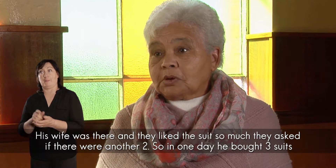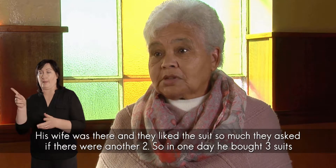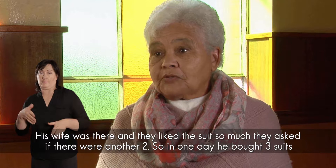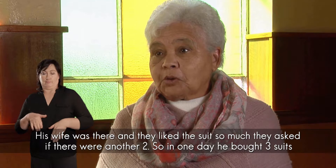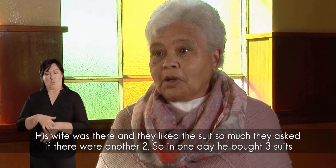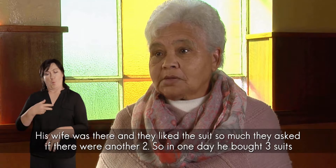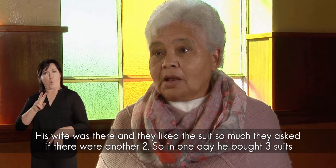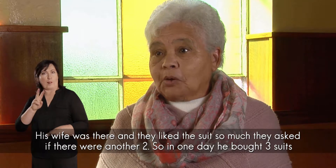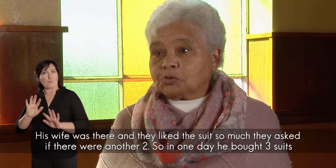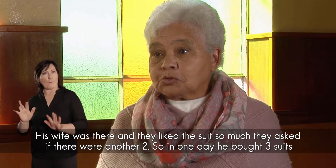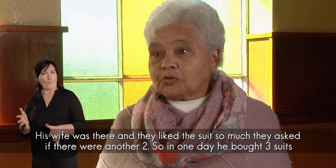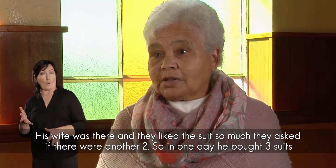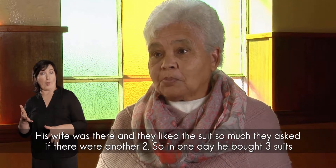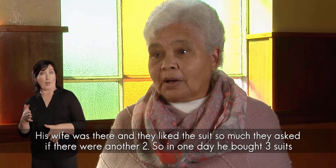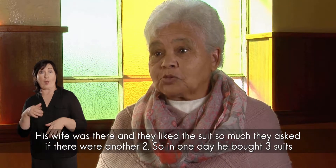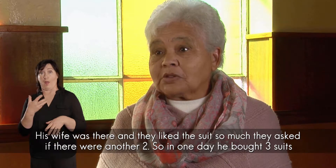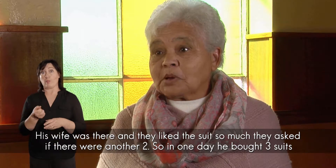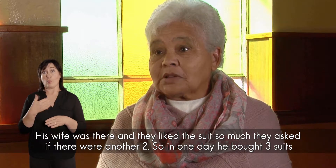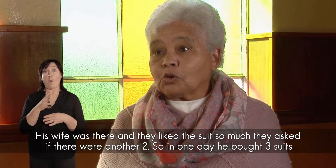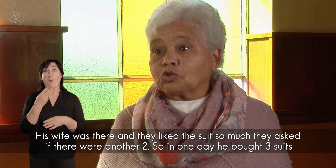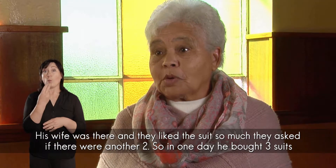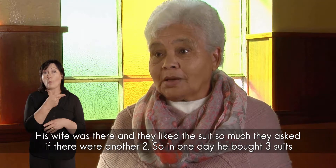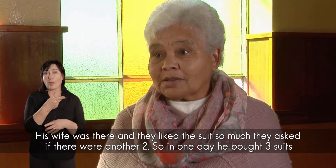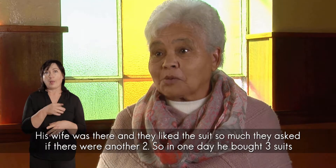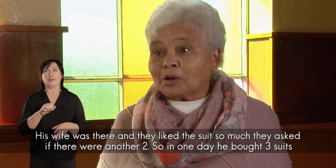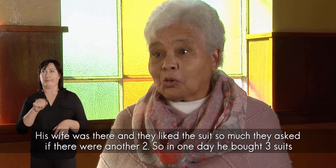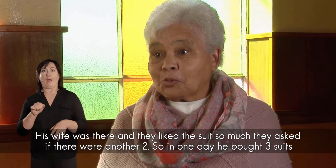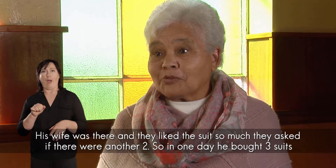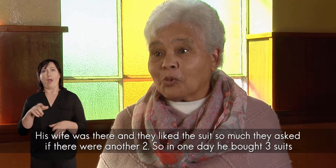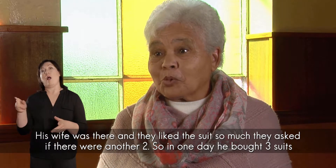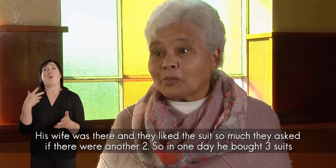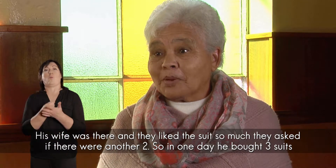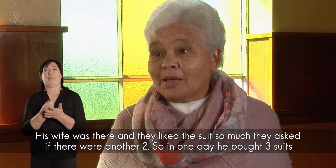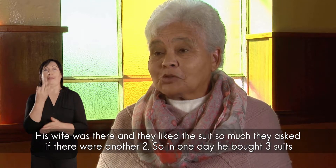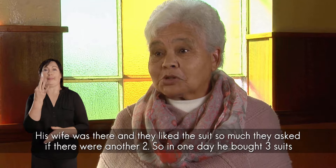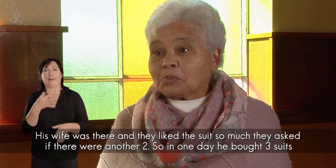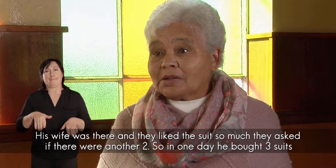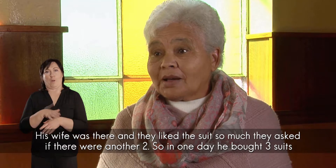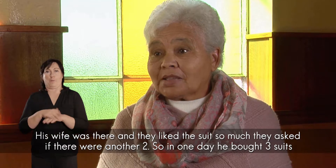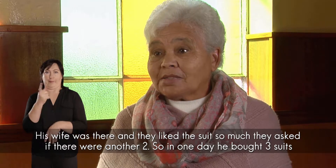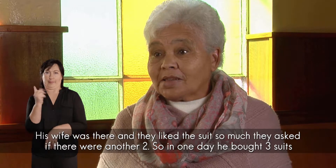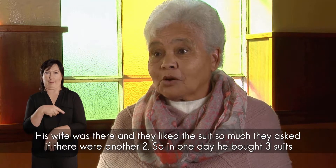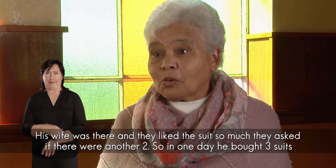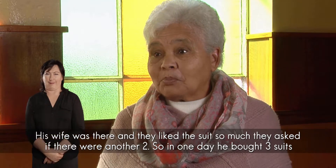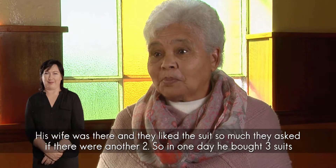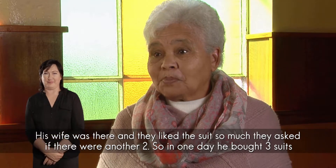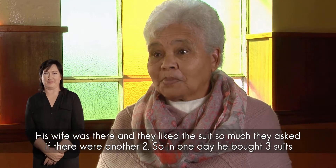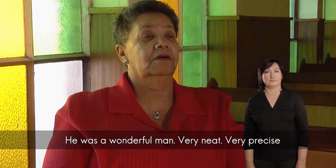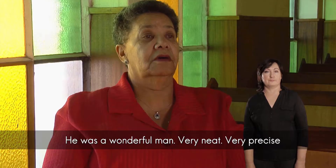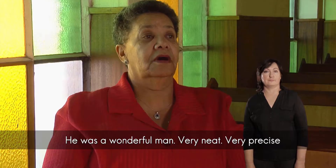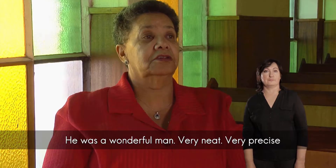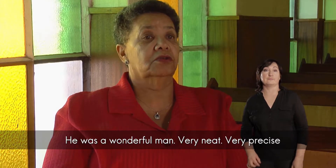toe is sy vrou daar na lauw, toe so van die pak, toe sê my, as hy nog twee is, kan ek maar nog twee vir hom koop. So het op een dag, het drie gekoop.